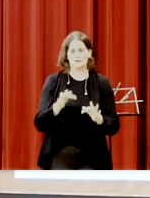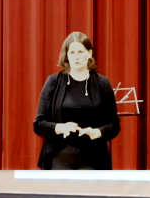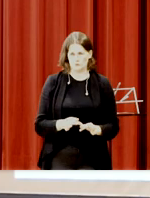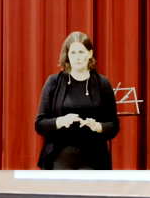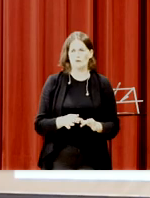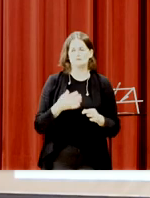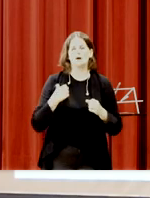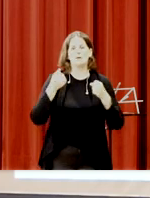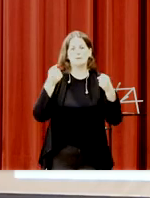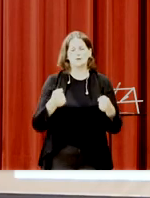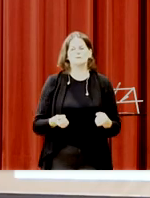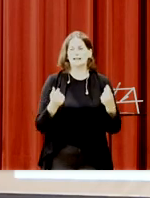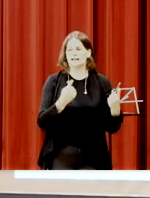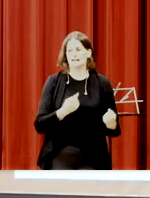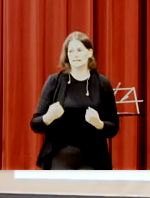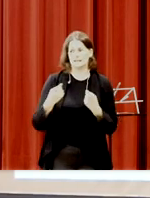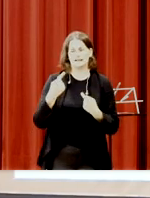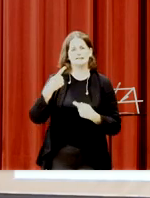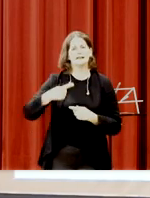català.